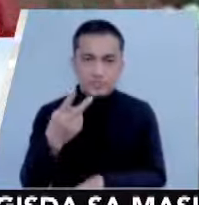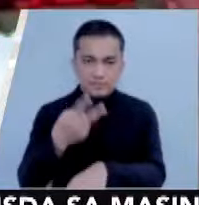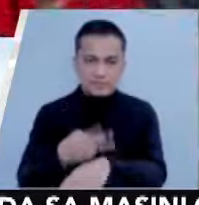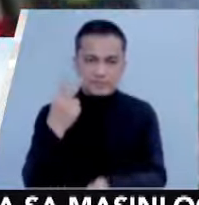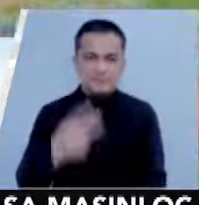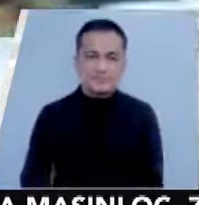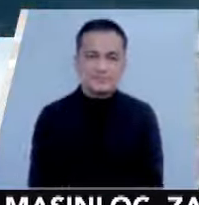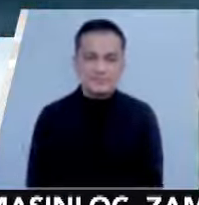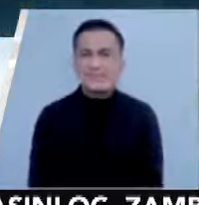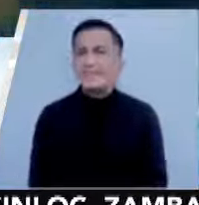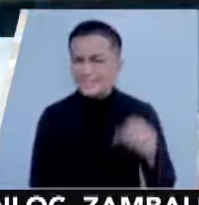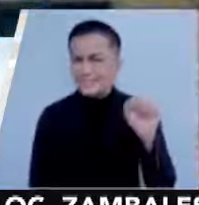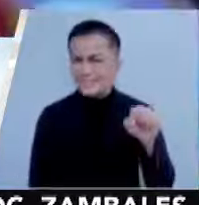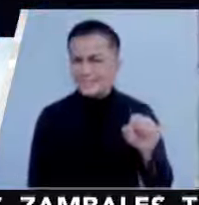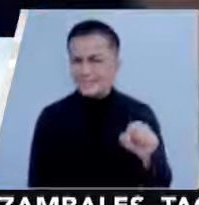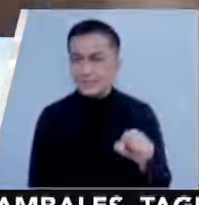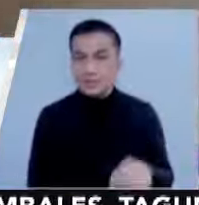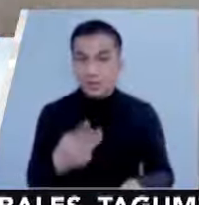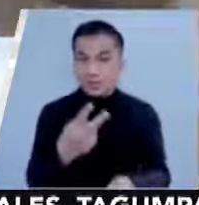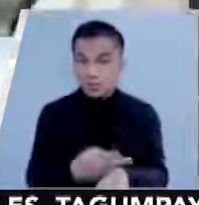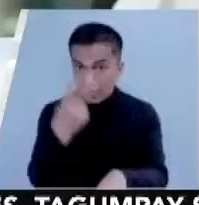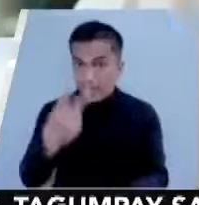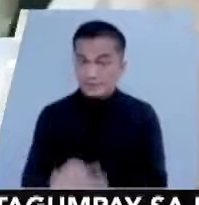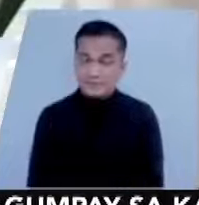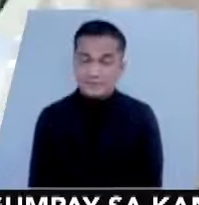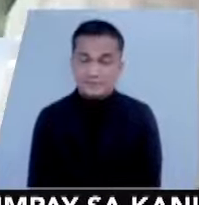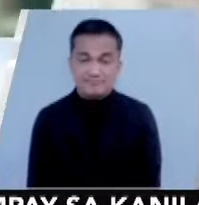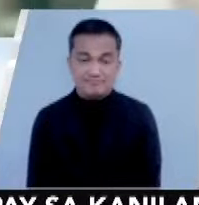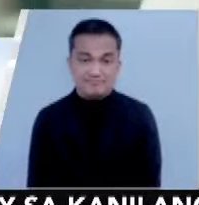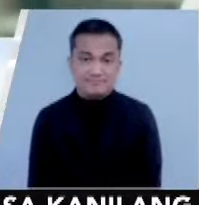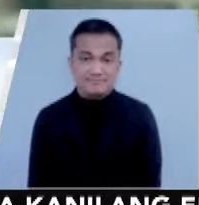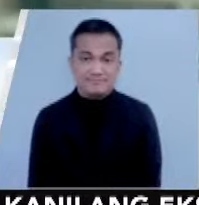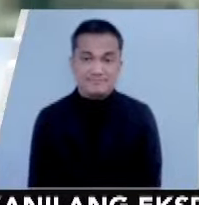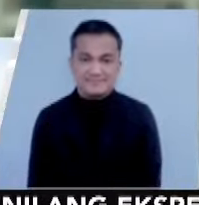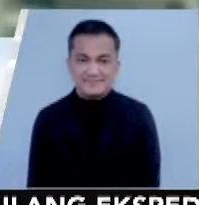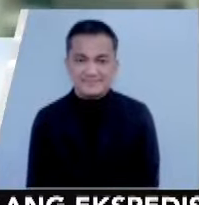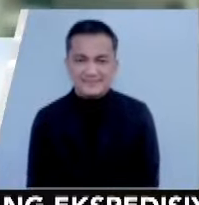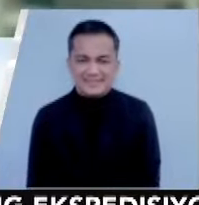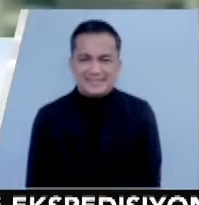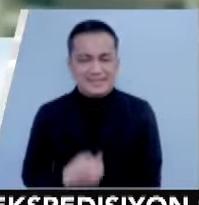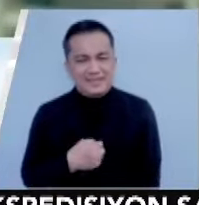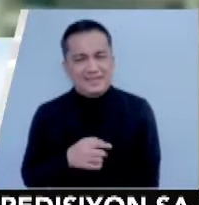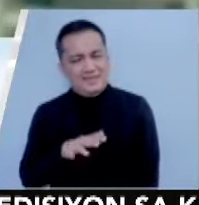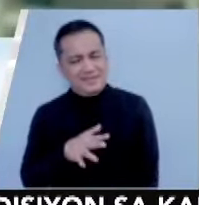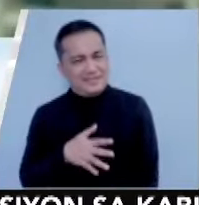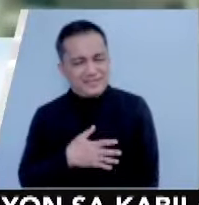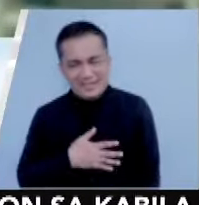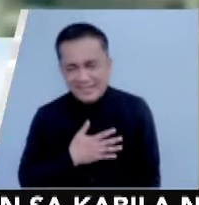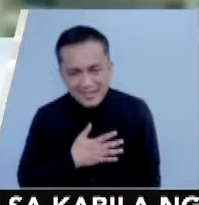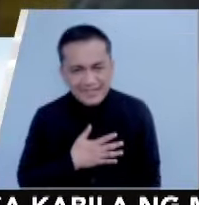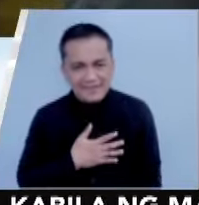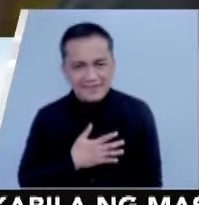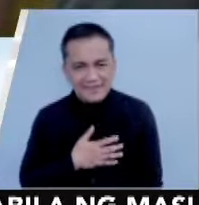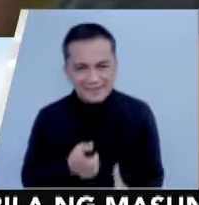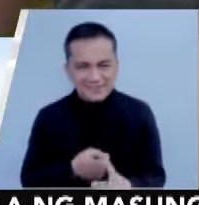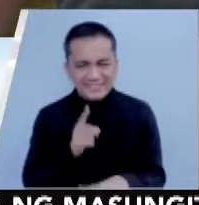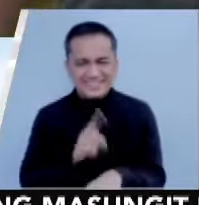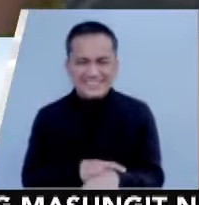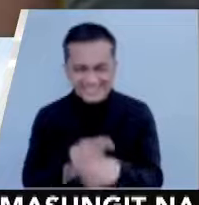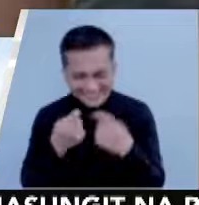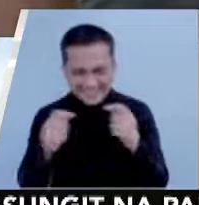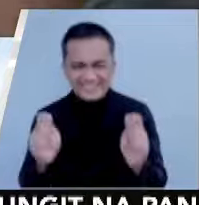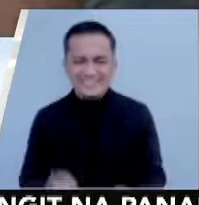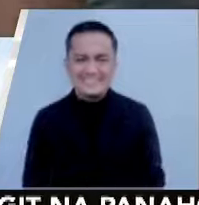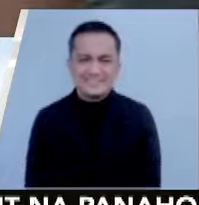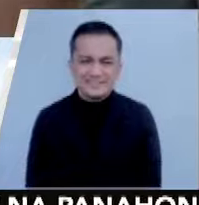Yes dalawang beses medyo nakakabigla unang time pa lang naman po sa